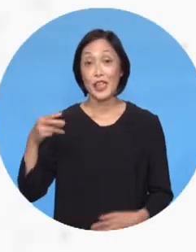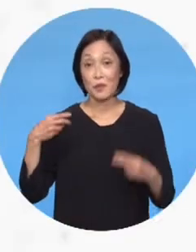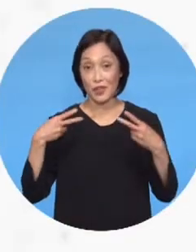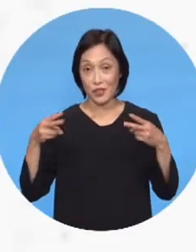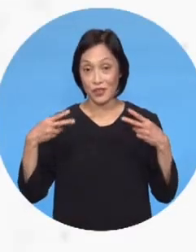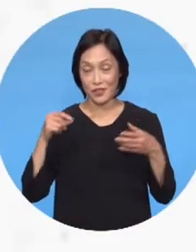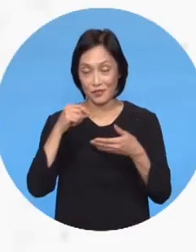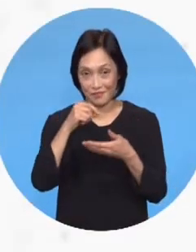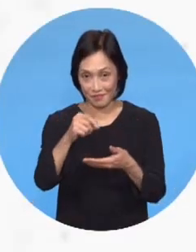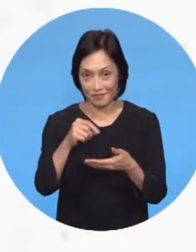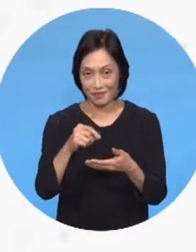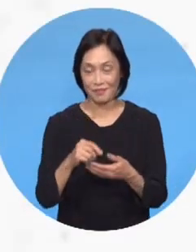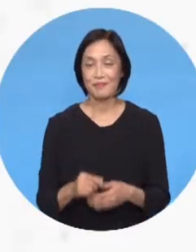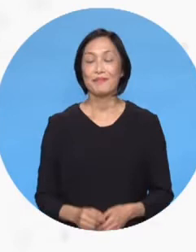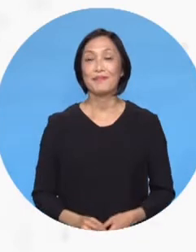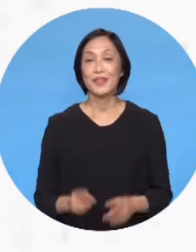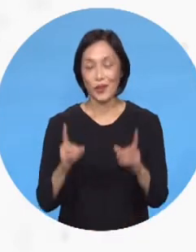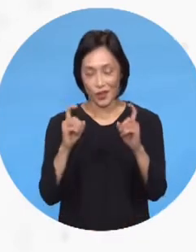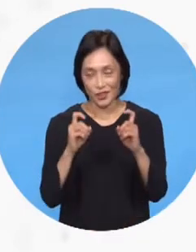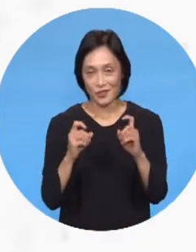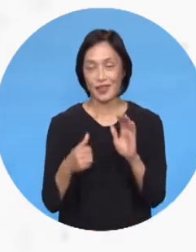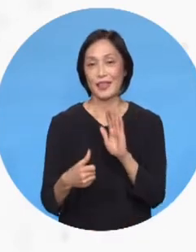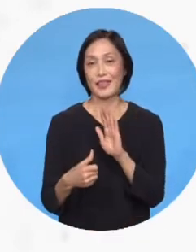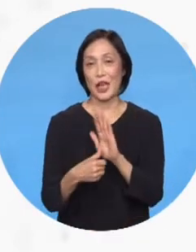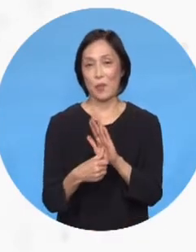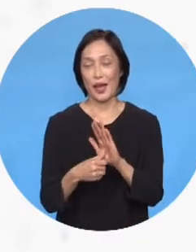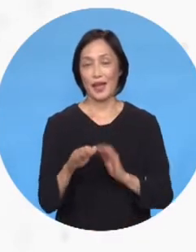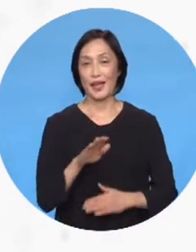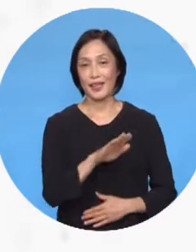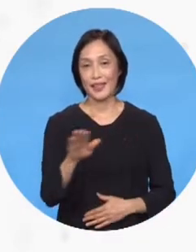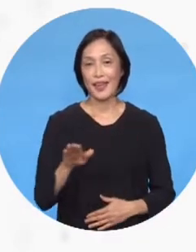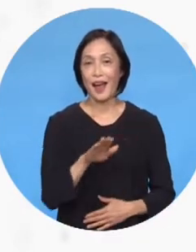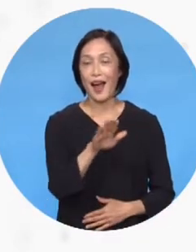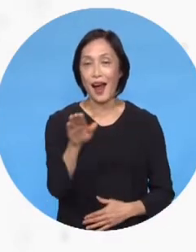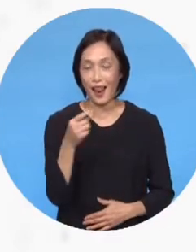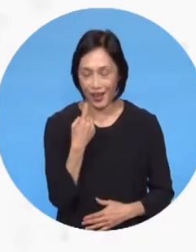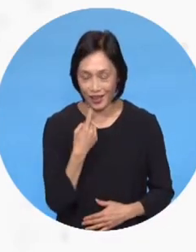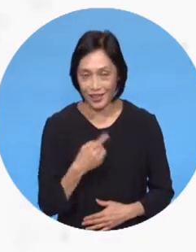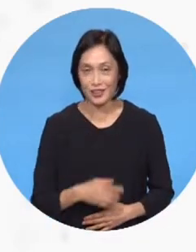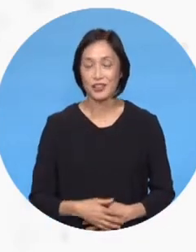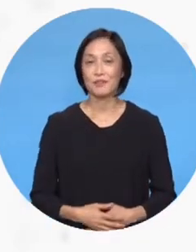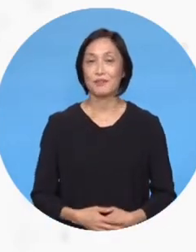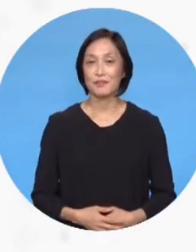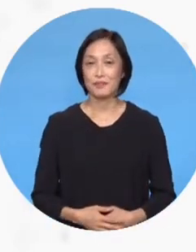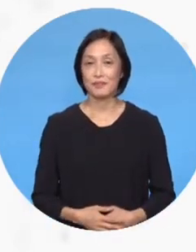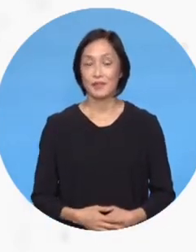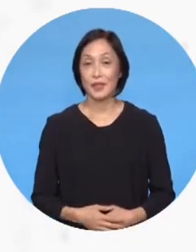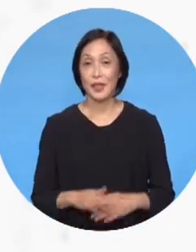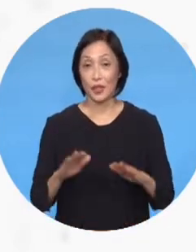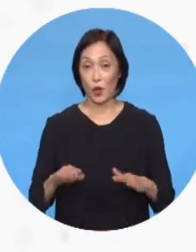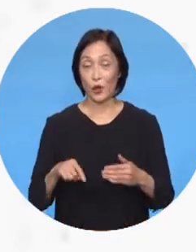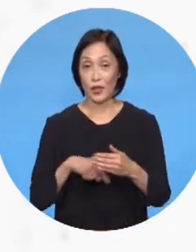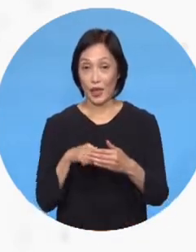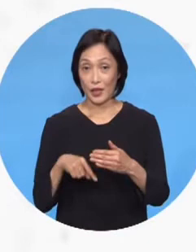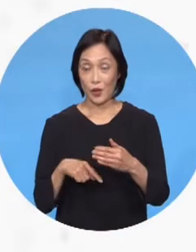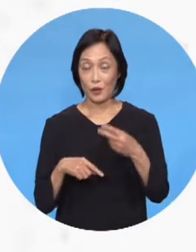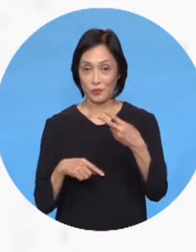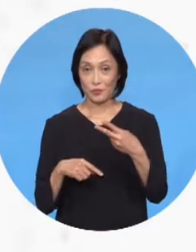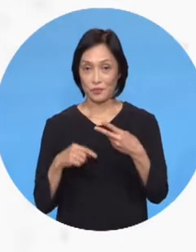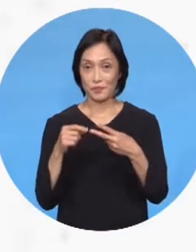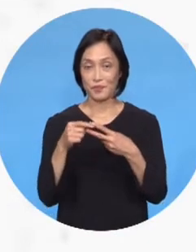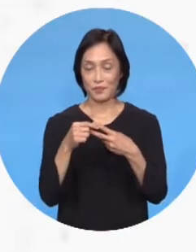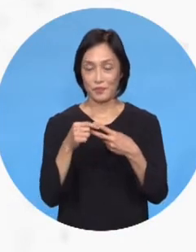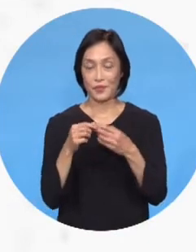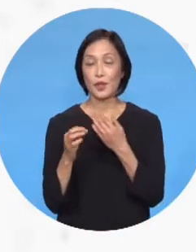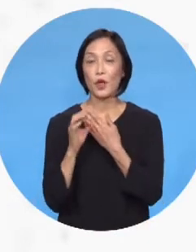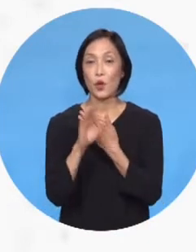杉並ニュースの時間です。こんにちは、平原沖恵です。今週は振込詐